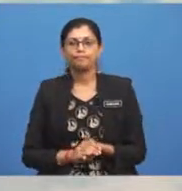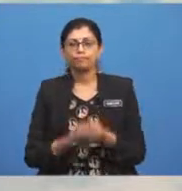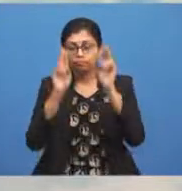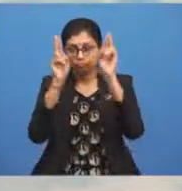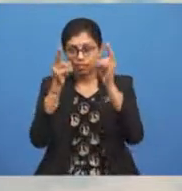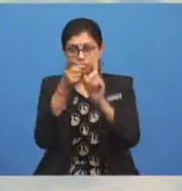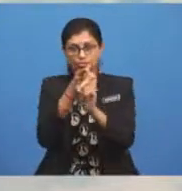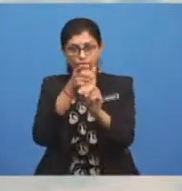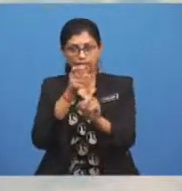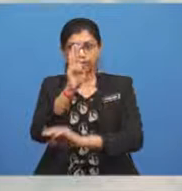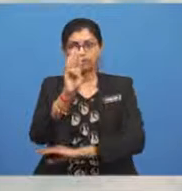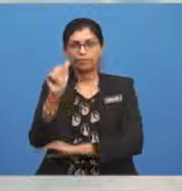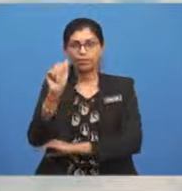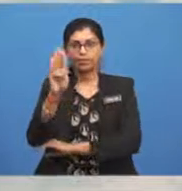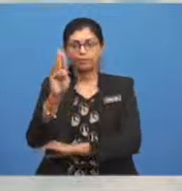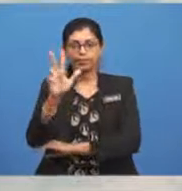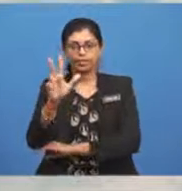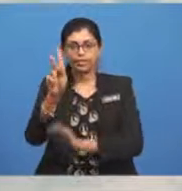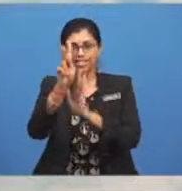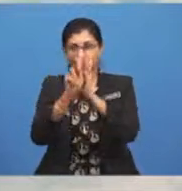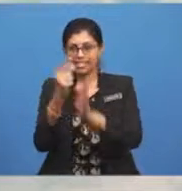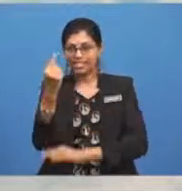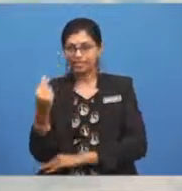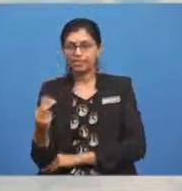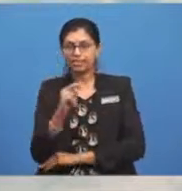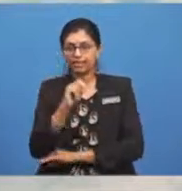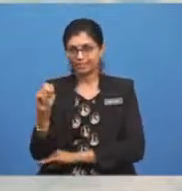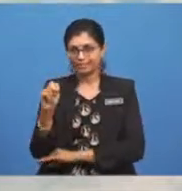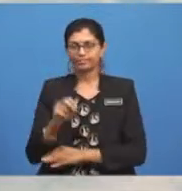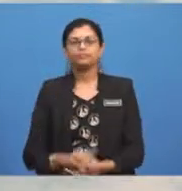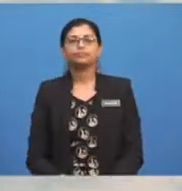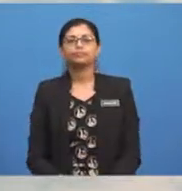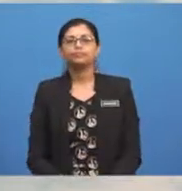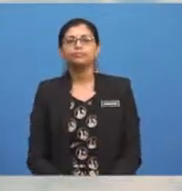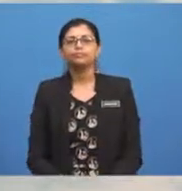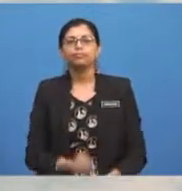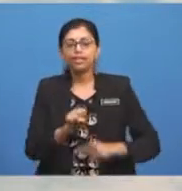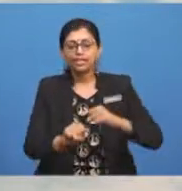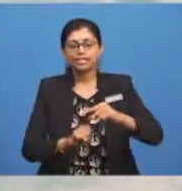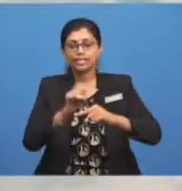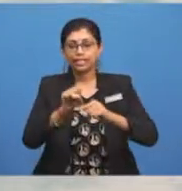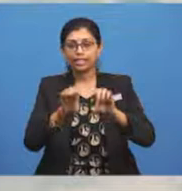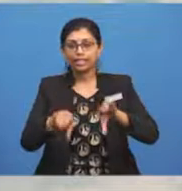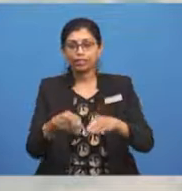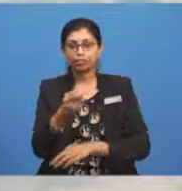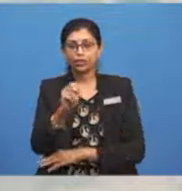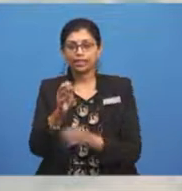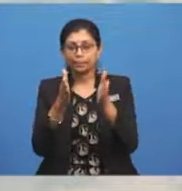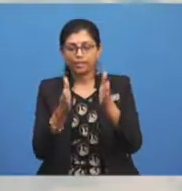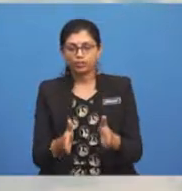3, kegravitian bagi subtopik 3.3 satelit buatan